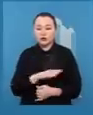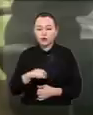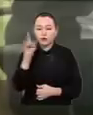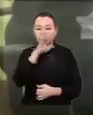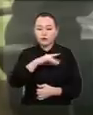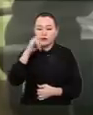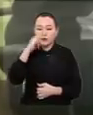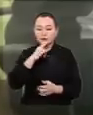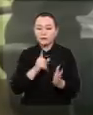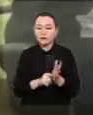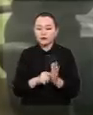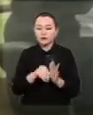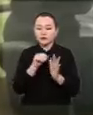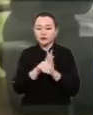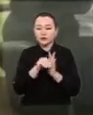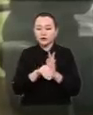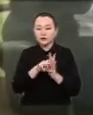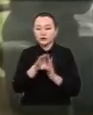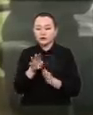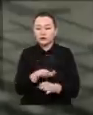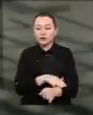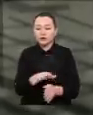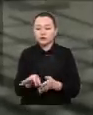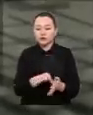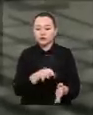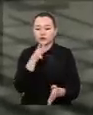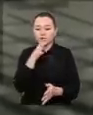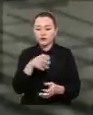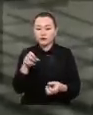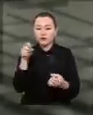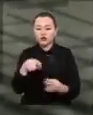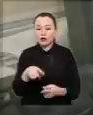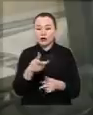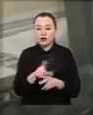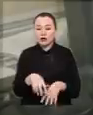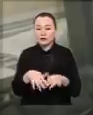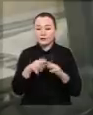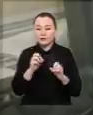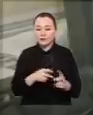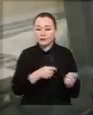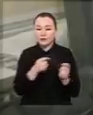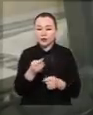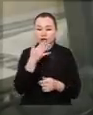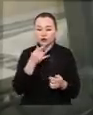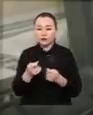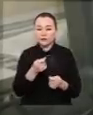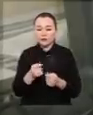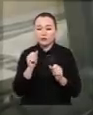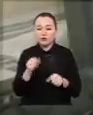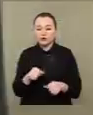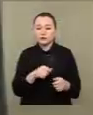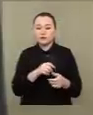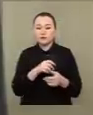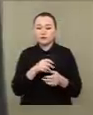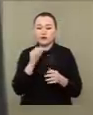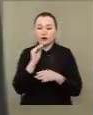Казахстан. Пенсионные инвестиции рассчитаны на долгосрочный период. Отечественные эксперты считают, что приход на рынок иностранных управляющих может